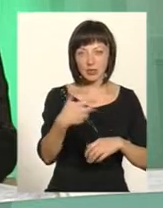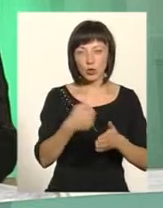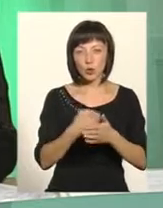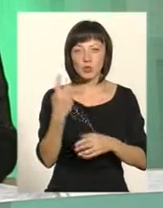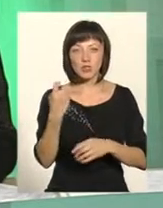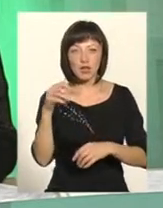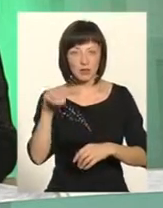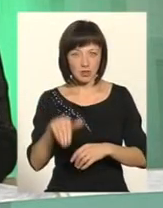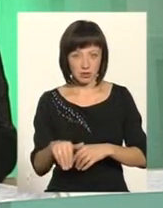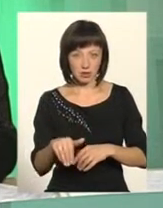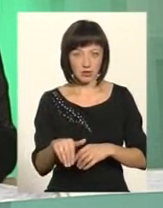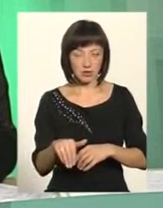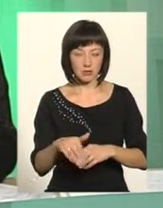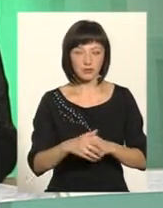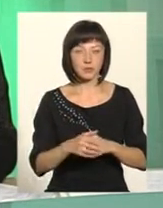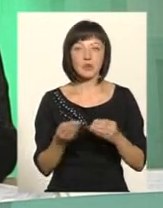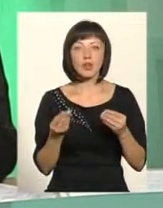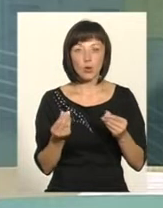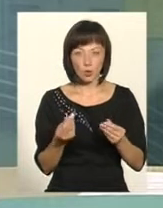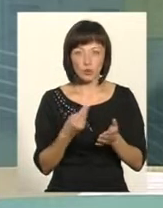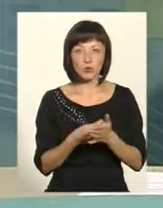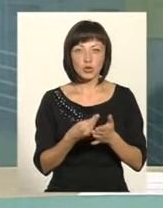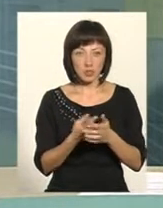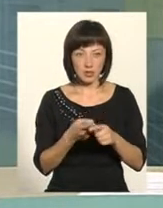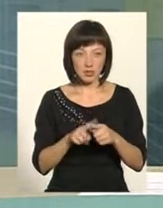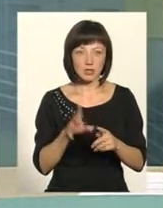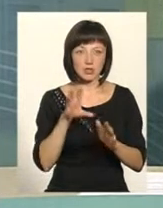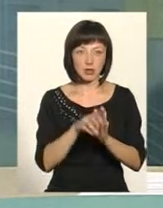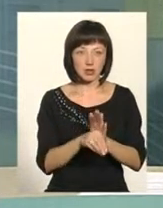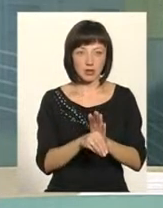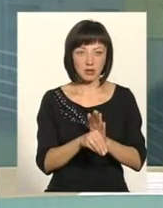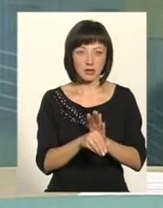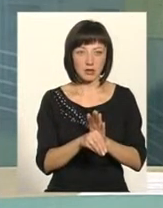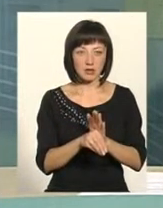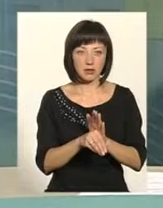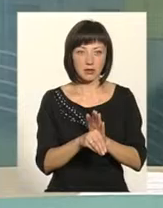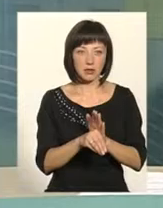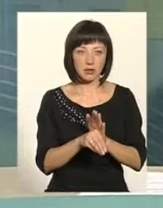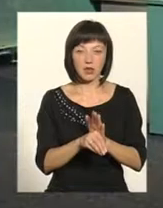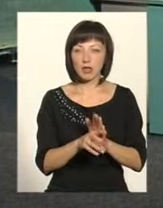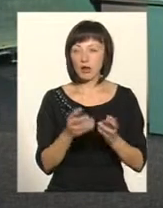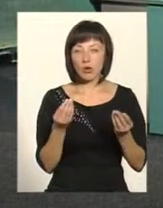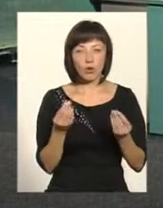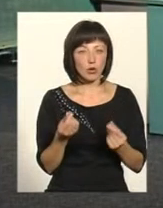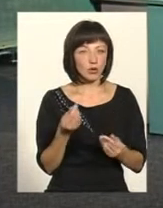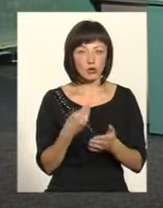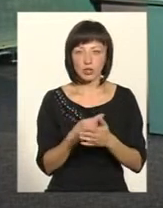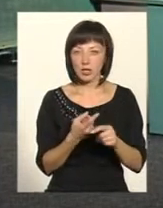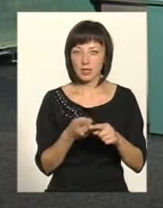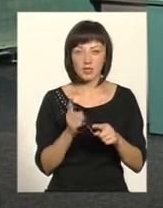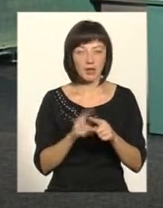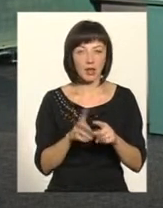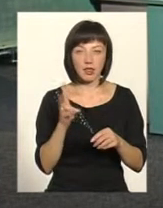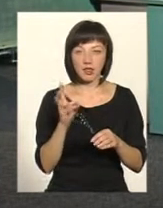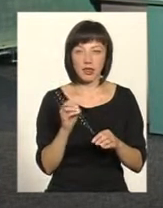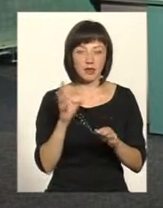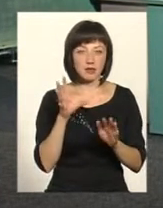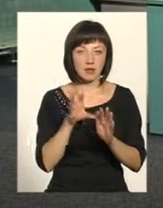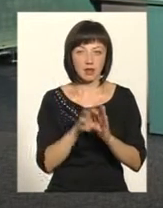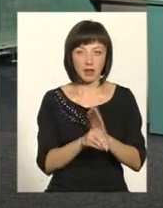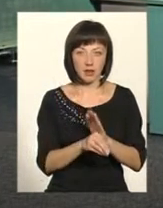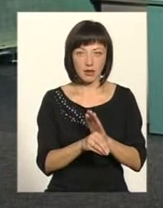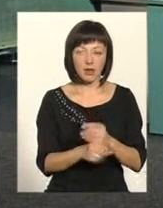зараз більше вже. Це гроші кошти, в бюджеті кошти, на це закладені? Кошти в бюджеті це не закладено. І, ну,